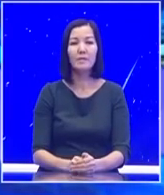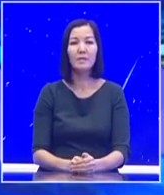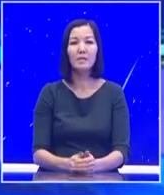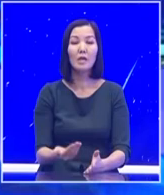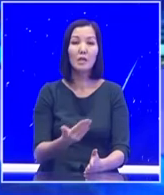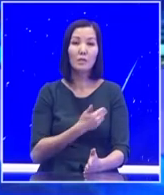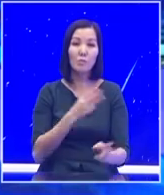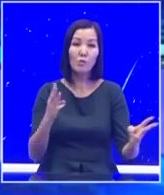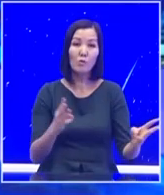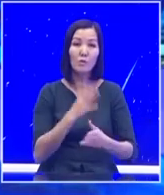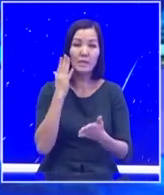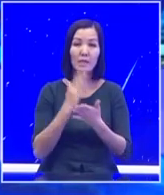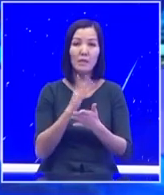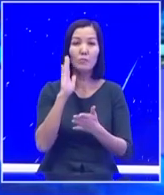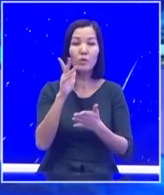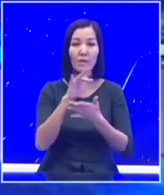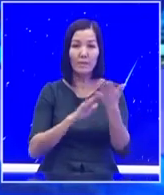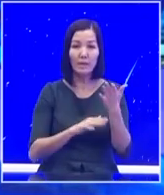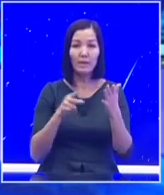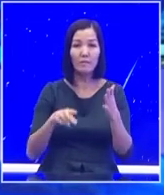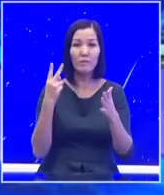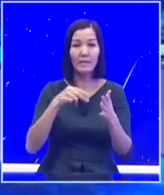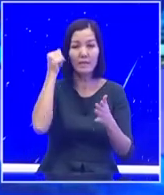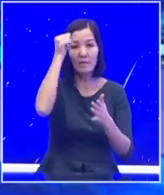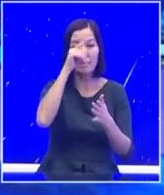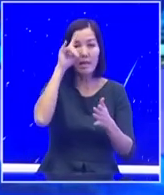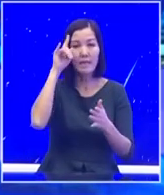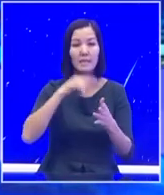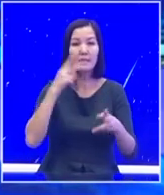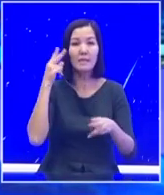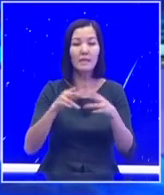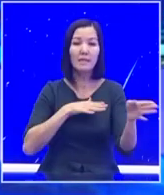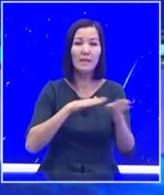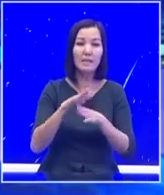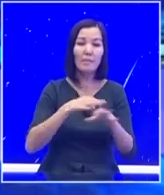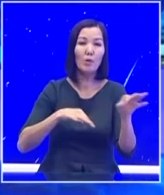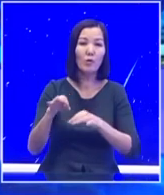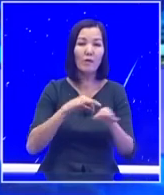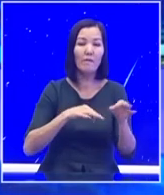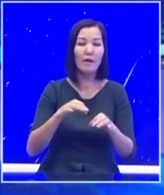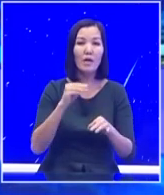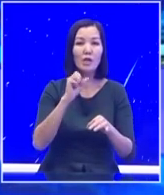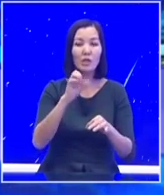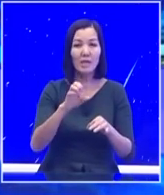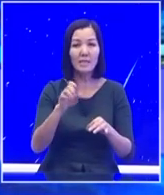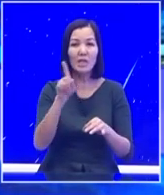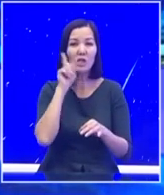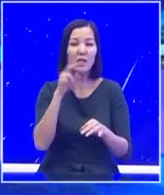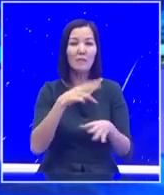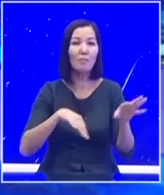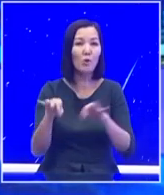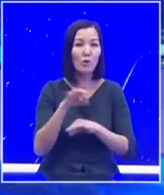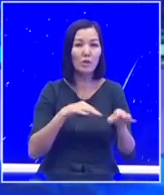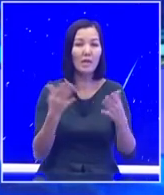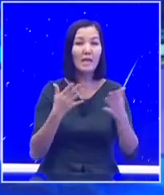Спрос есть, будет ли продолжение? В 2020 году в Казахстане завершается реализация пилотного проекта JAS Project.